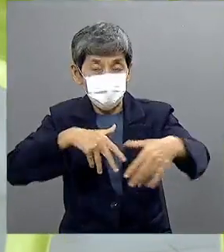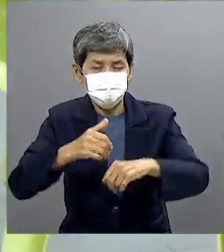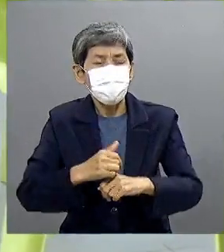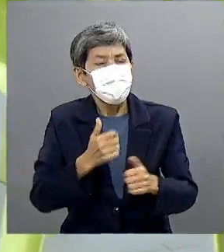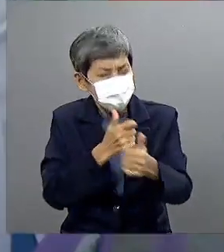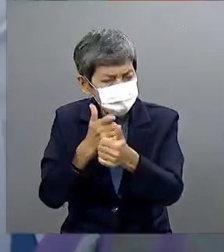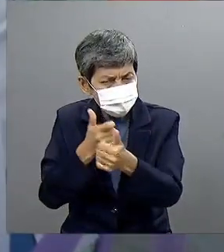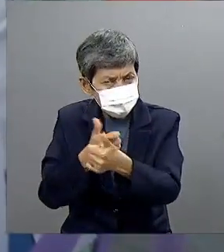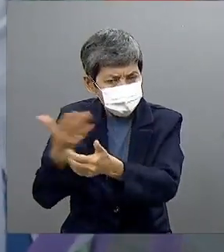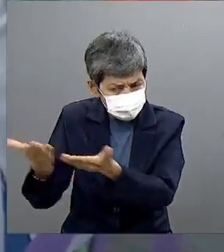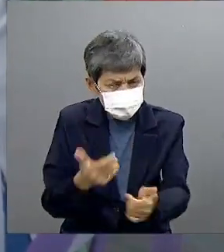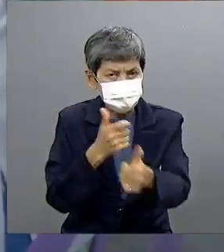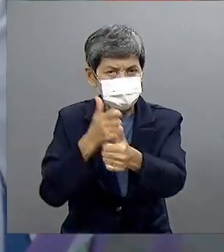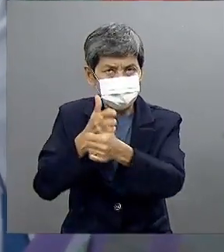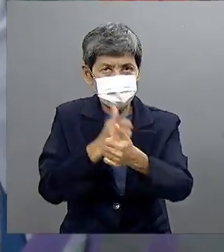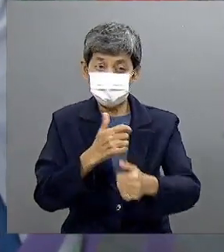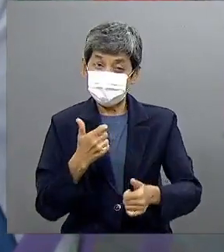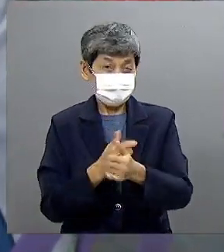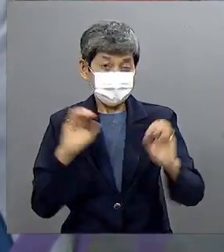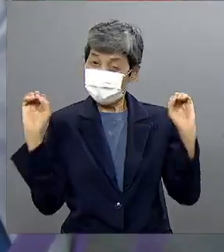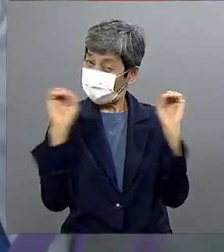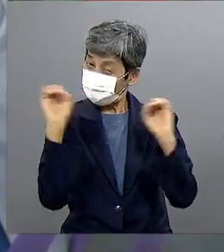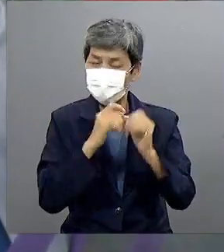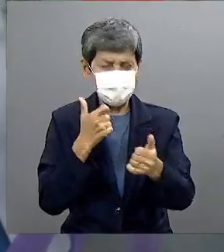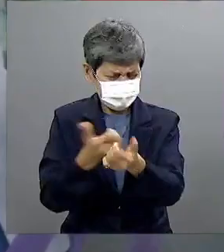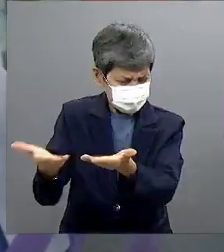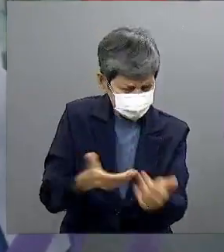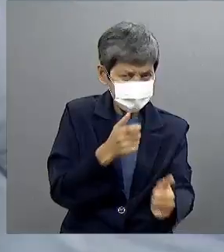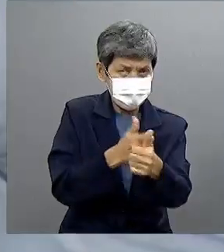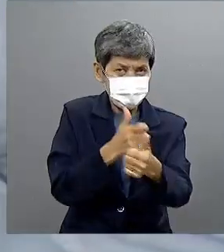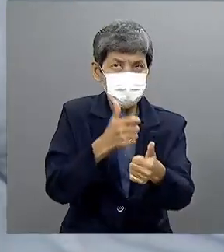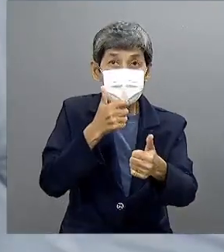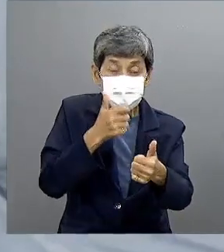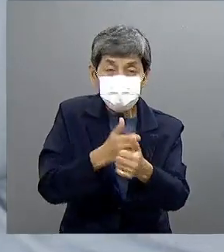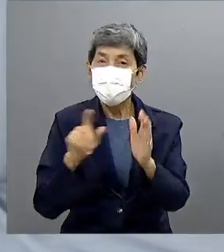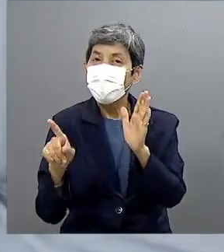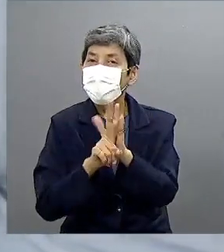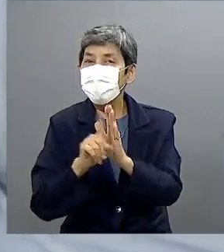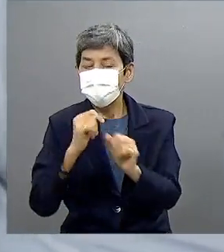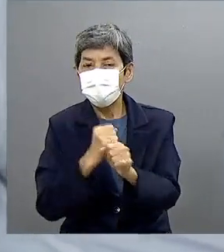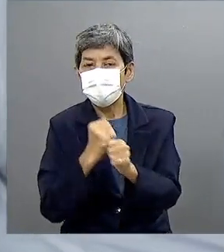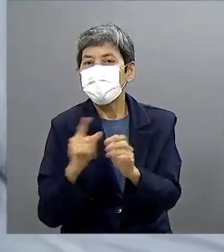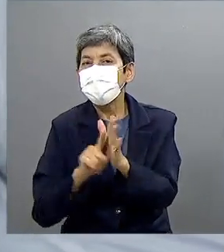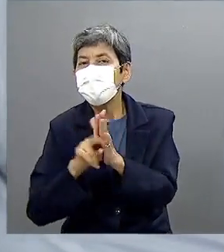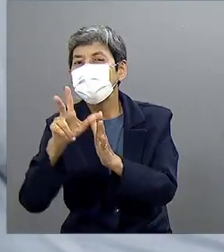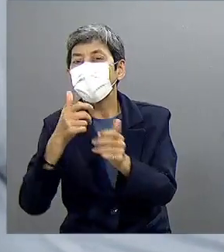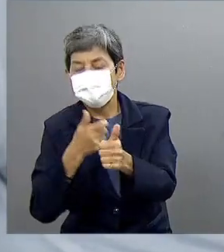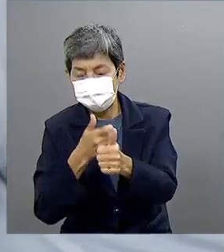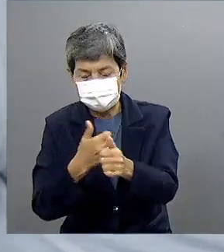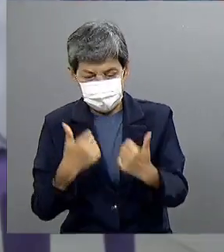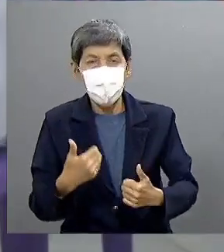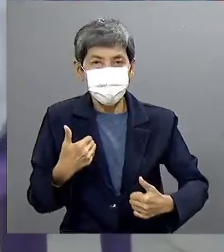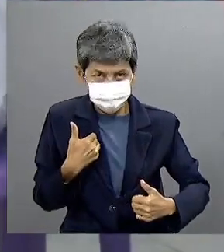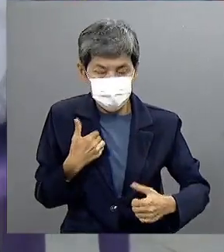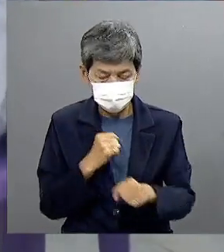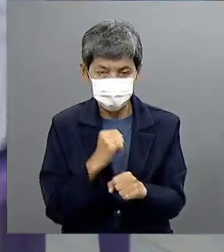ำหรับผู้ที่ยังไม่เคยได้รับการฉีดวัคซีนรวมถึงฉีดวัคซีนเข็มกระตุ้นเข็มที่3ด้วยเพราะถึงแม้เชื้อสายพันธุ์โอมิ